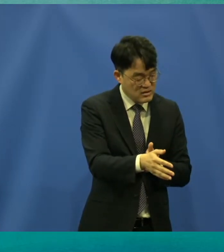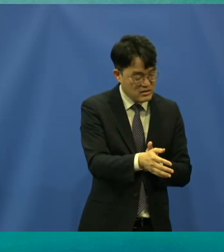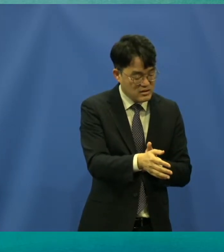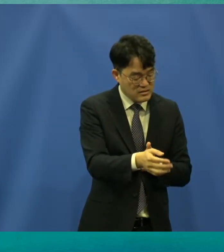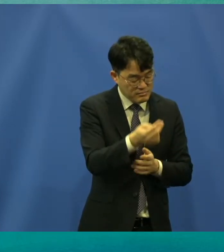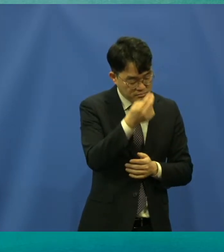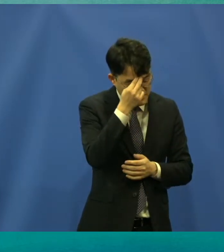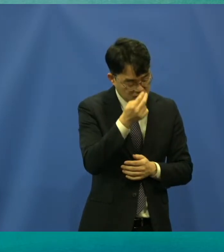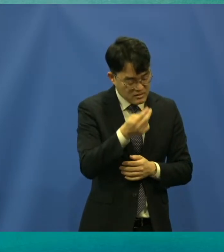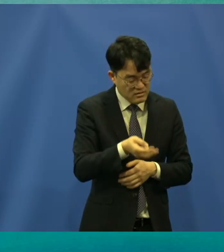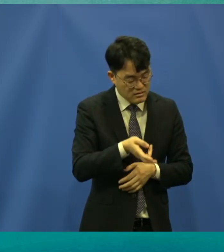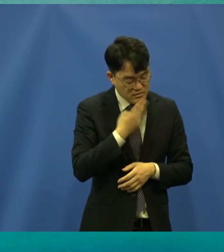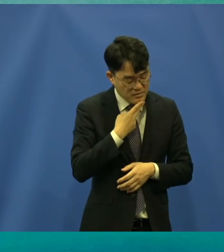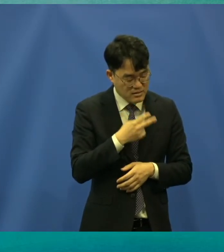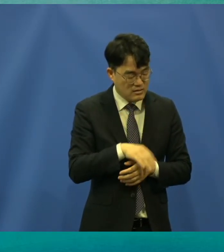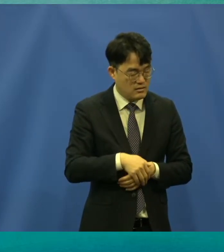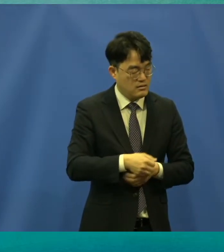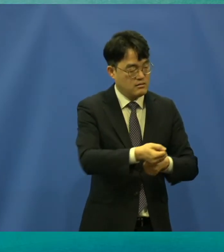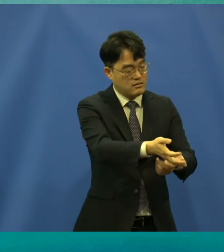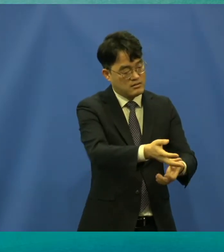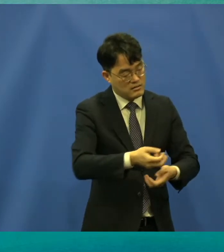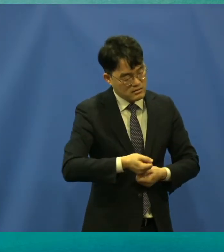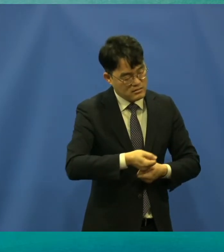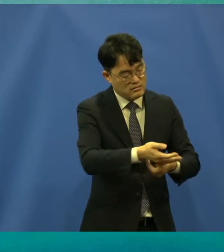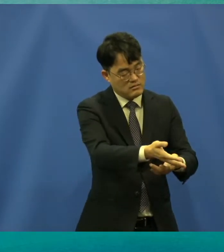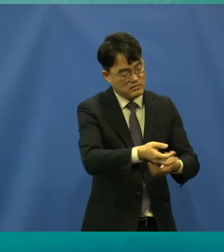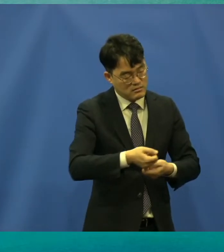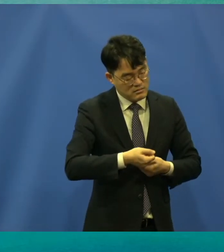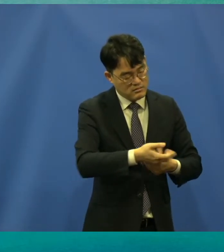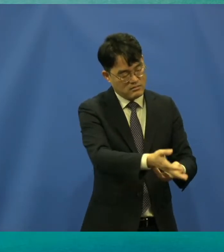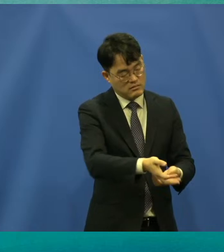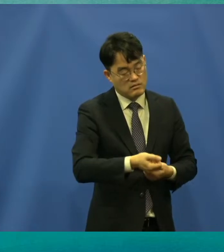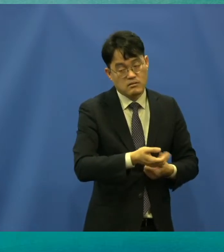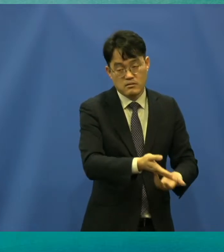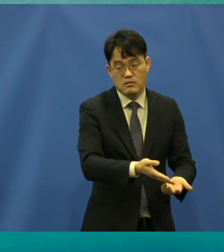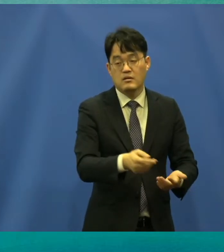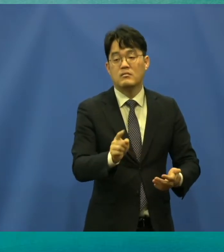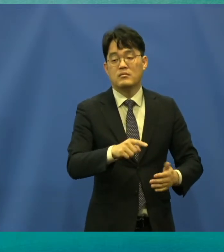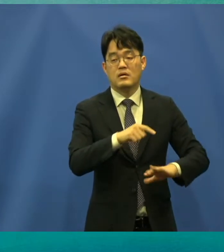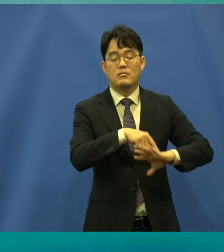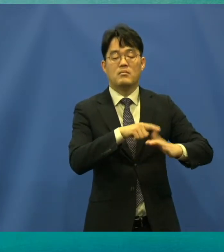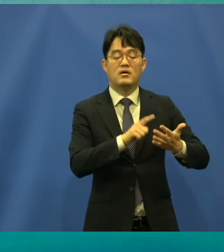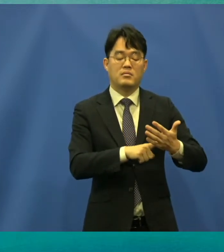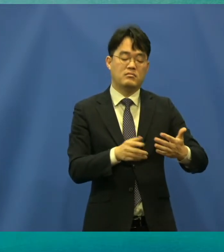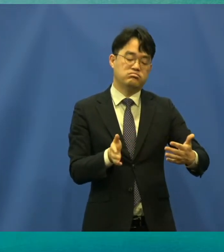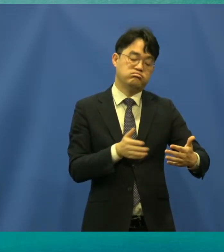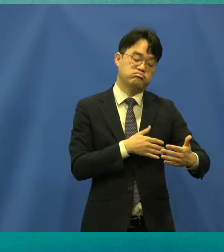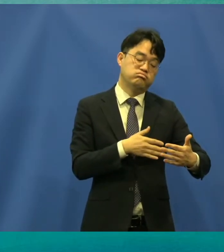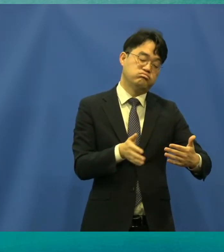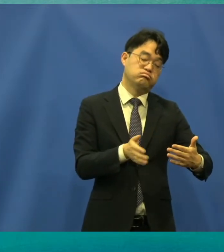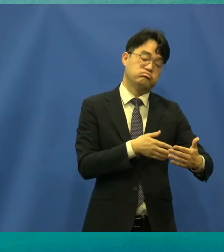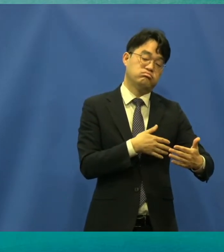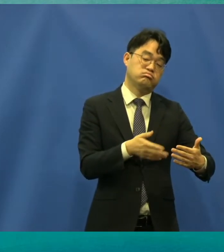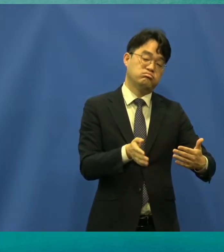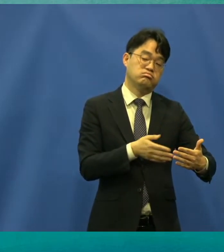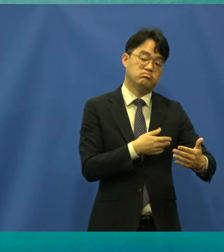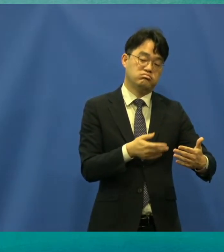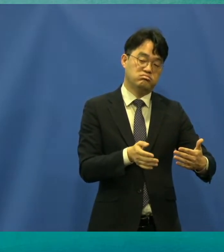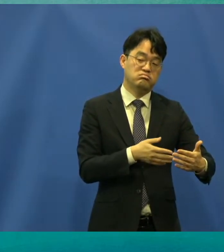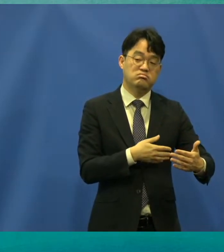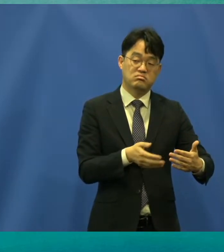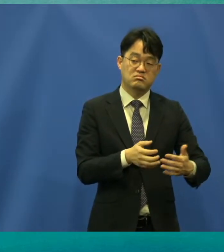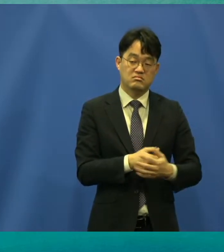아니, 고기를 잡으러 온 게 아니죠. 마음 둘 곳이 없어 그 이전에 있던 곳으로 돌아갔을 뿐입니다.